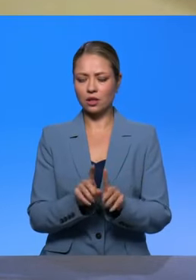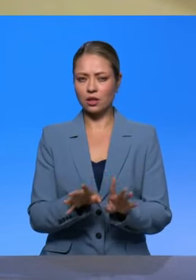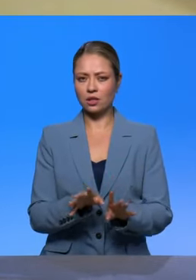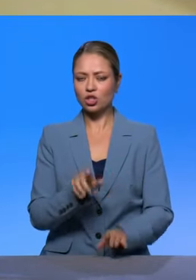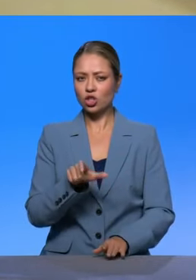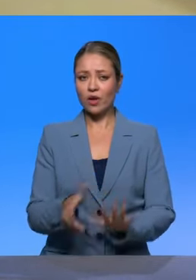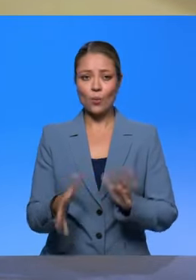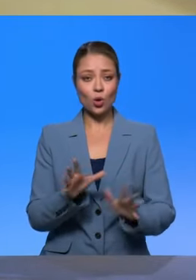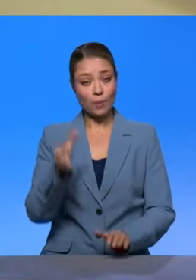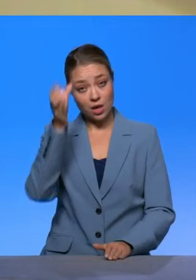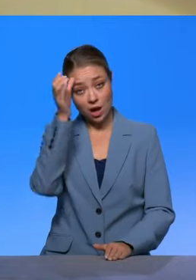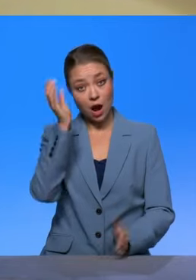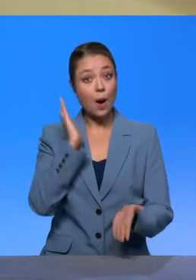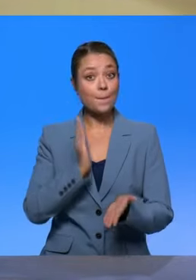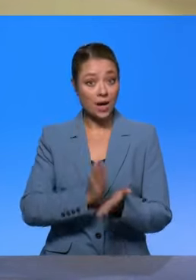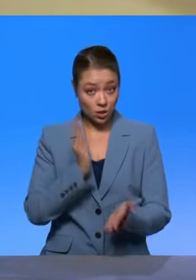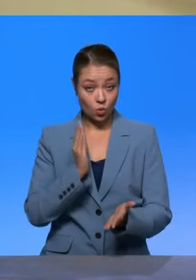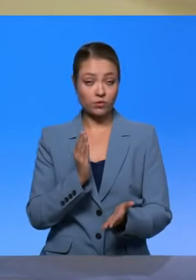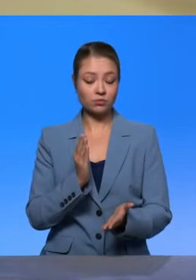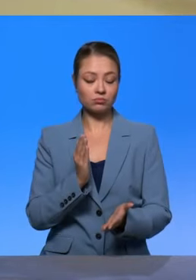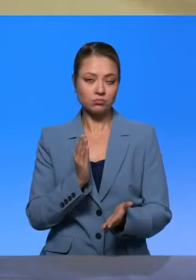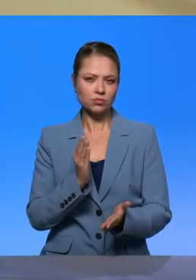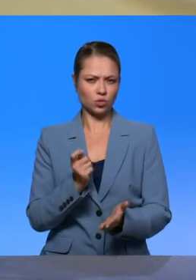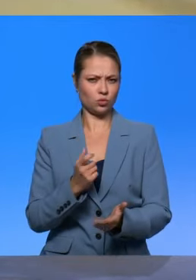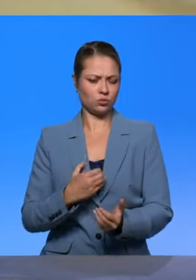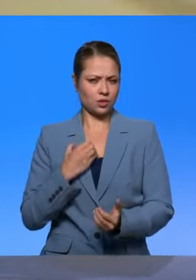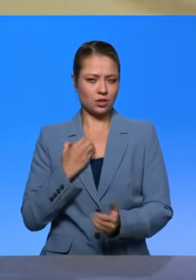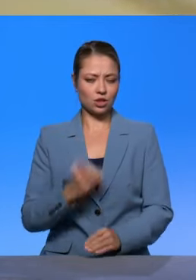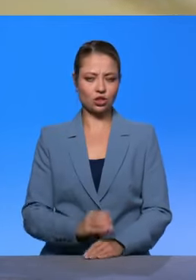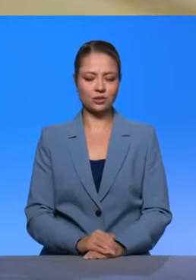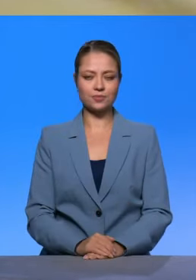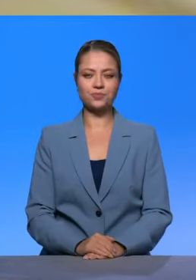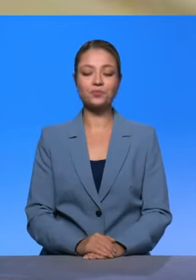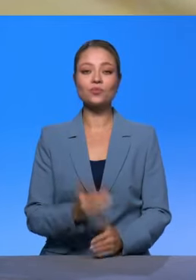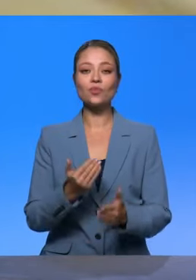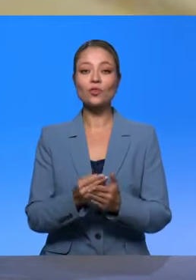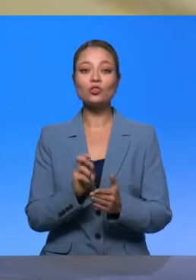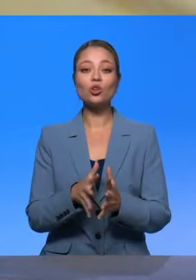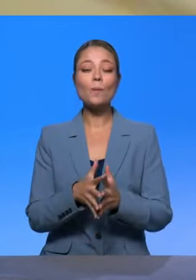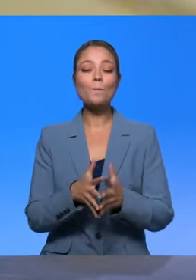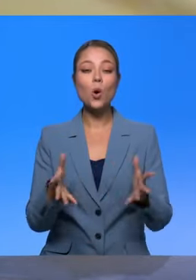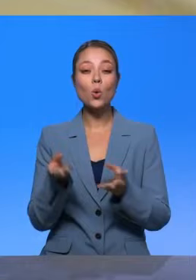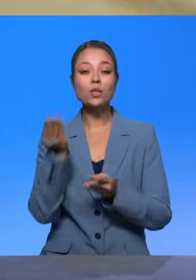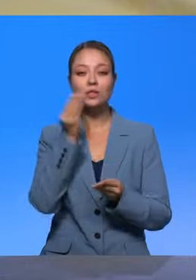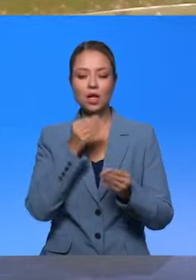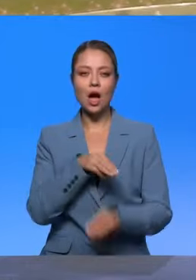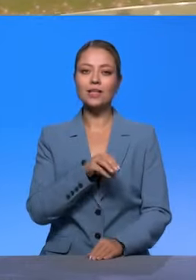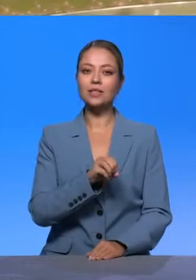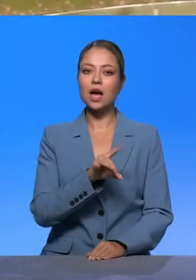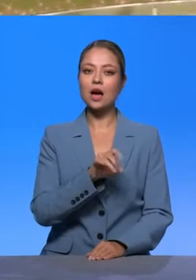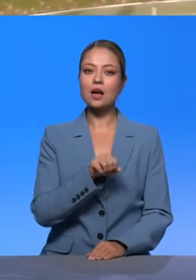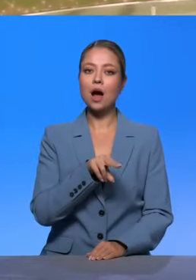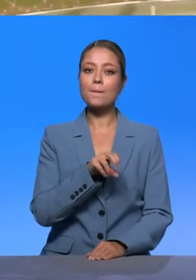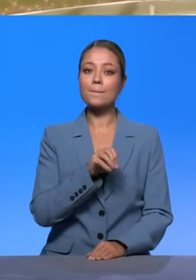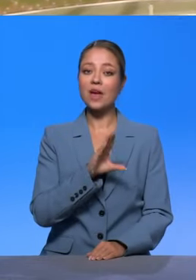более-менее образованный, так, он как-то вот, ну, вот насторожится. Вот в чем таинственнее это терапевту звучит? Можно, а вот к тарологу?